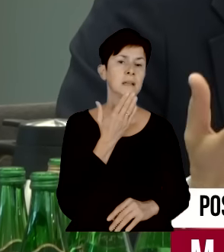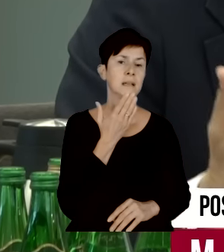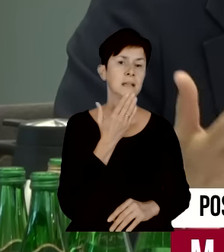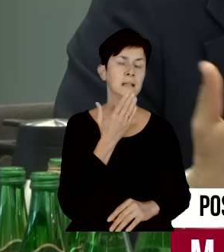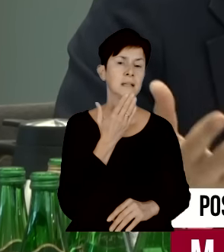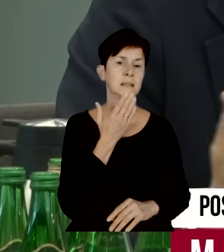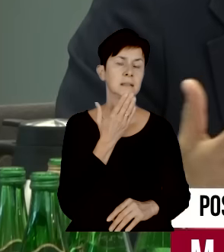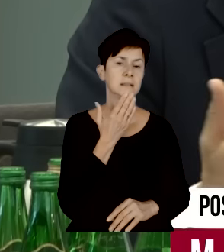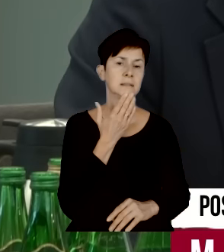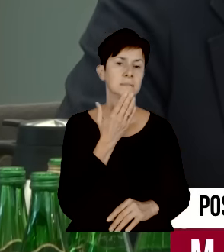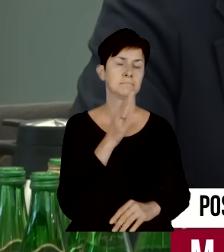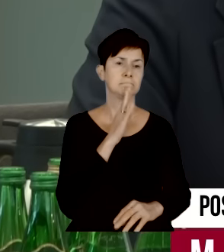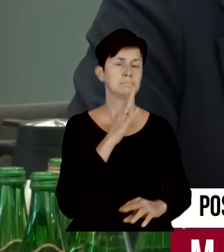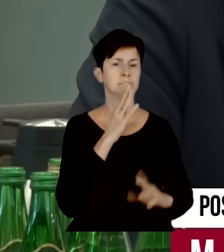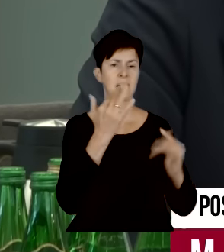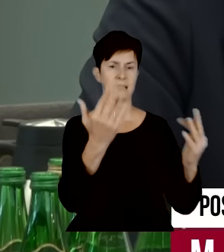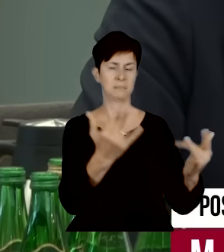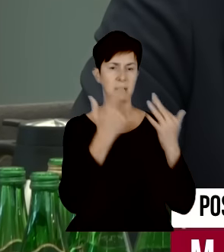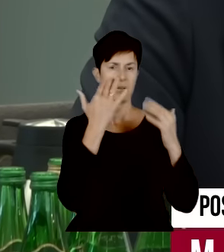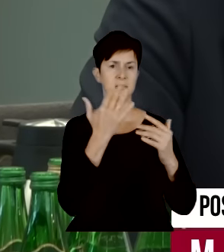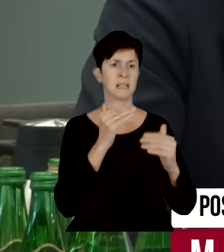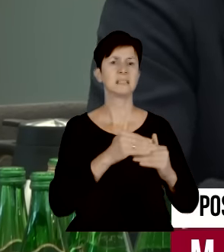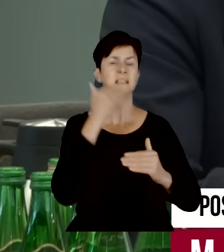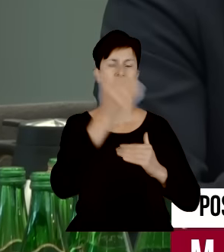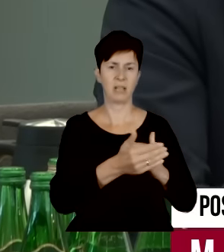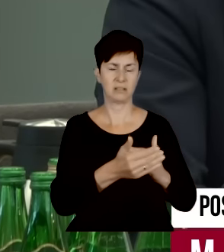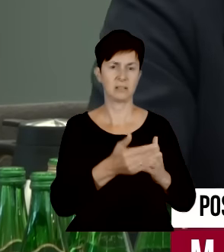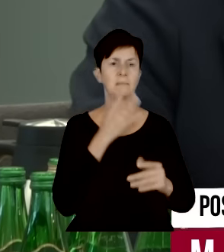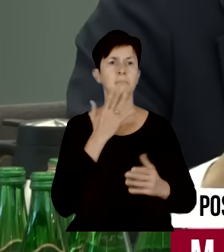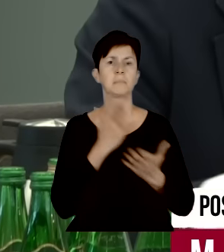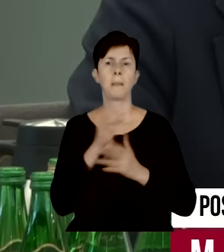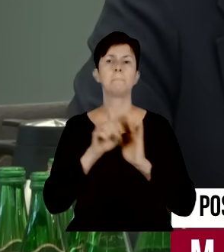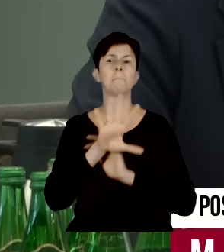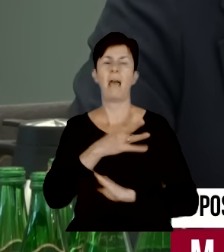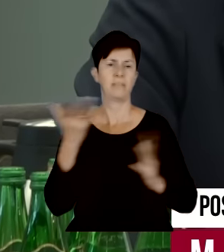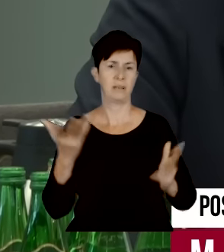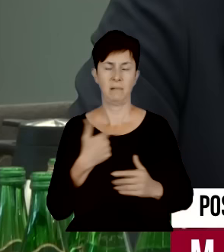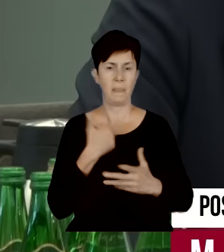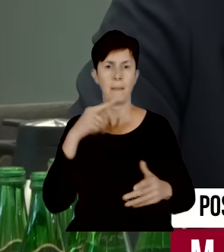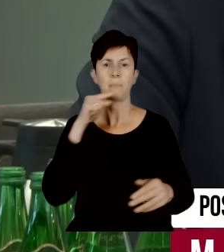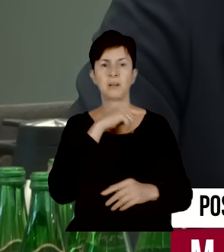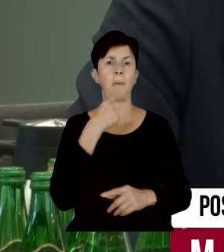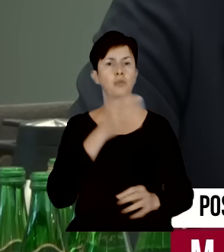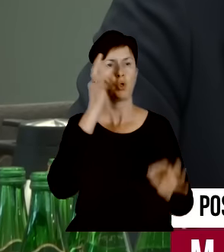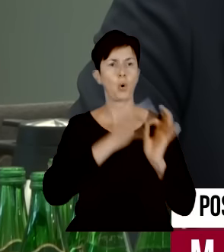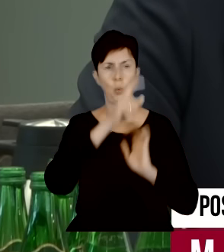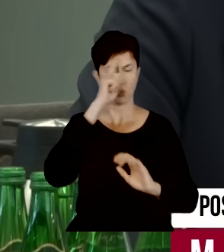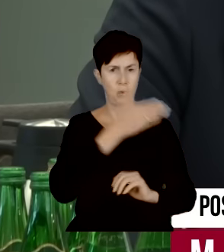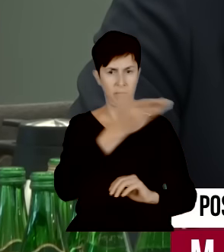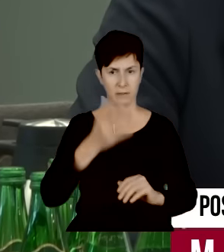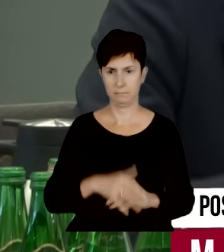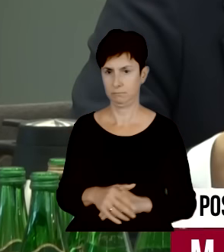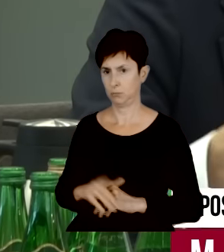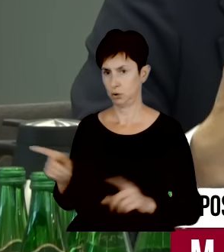zewnętrzna właśnie medialna ja nie potrafię powiedzieć czy ten konkretny człowiek jakiś przyszedł z ty pomys Dobra czyli Media państwu wymyśliły